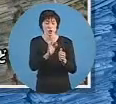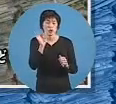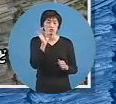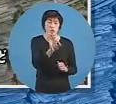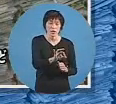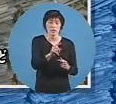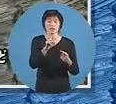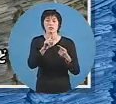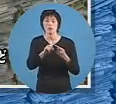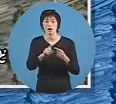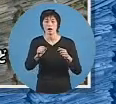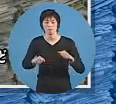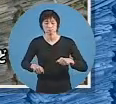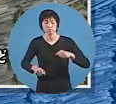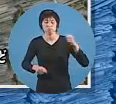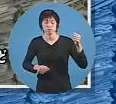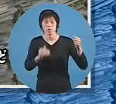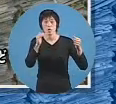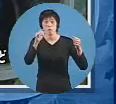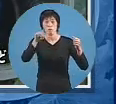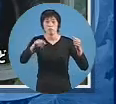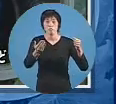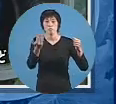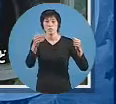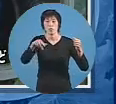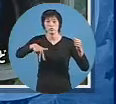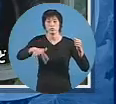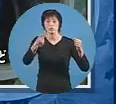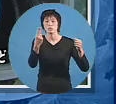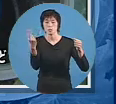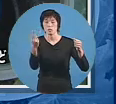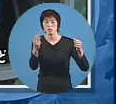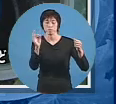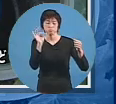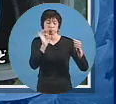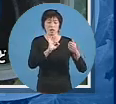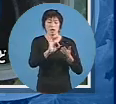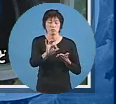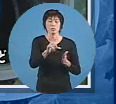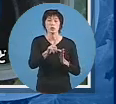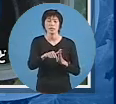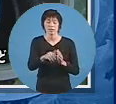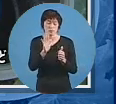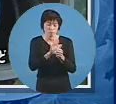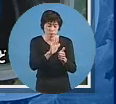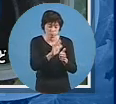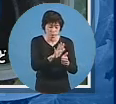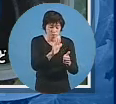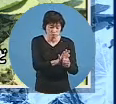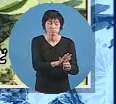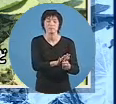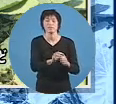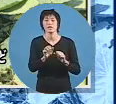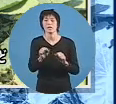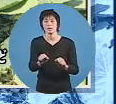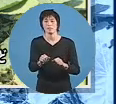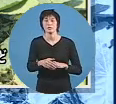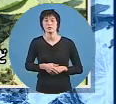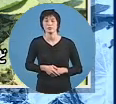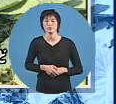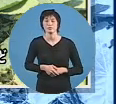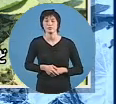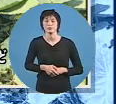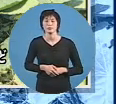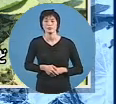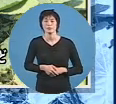やストックヤードの設置費、生ゴミ処理容器等の購入を助成するなど、さまざまな側面から支援を行っています